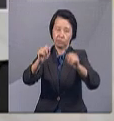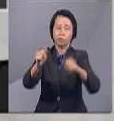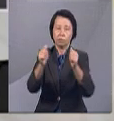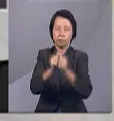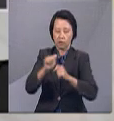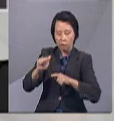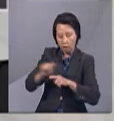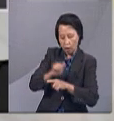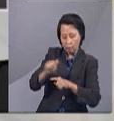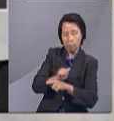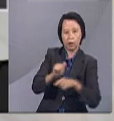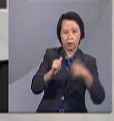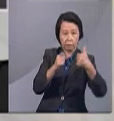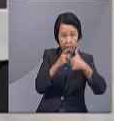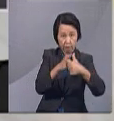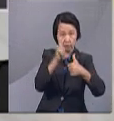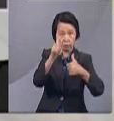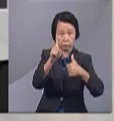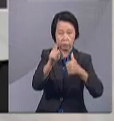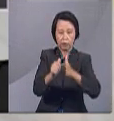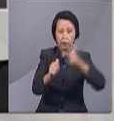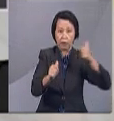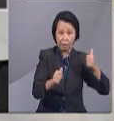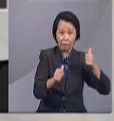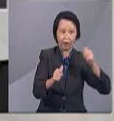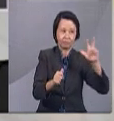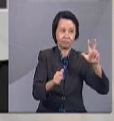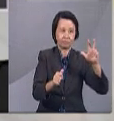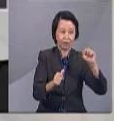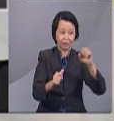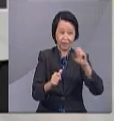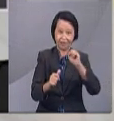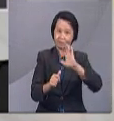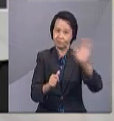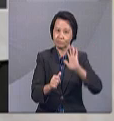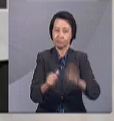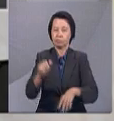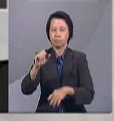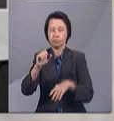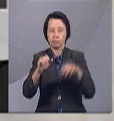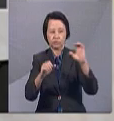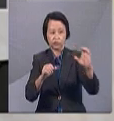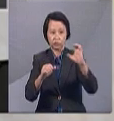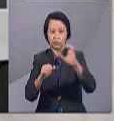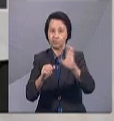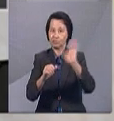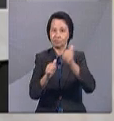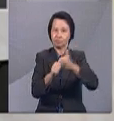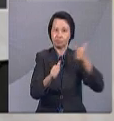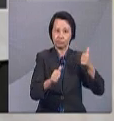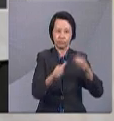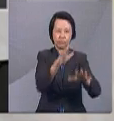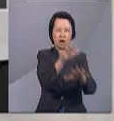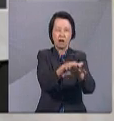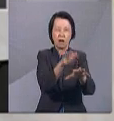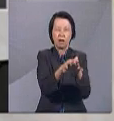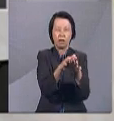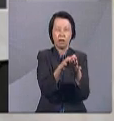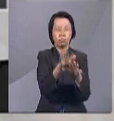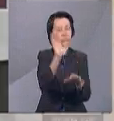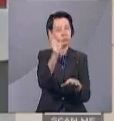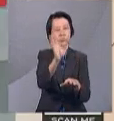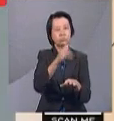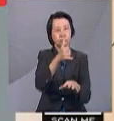amalan berikut yaitu hell a3s ataupun tiga sisi yaitu elakkan kawasannya sesak crowded